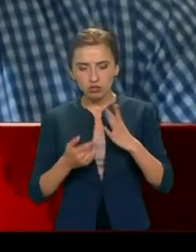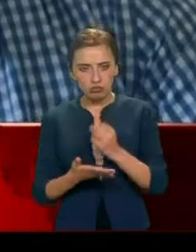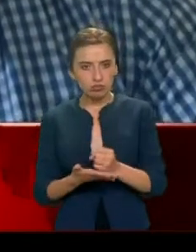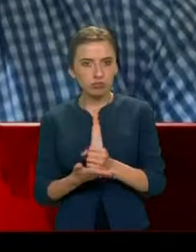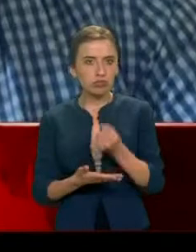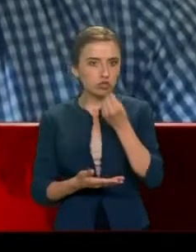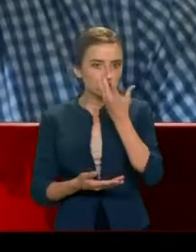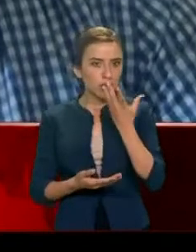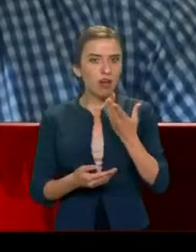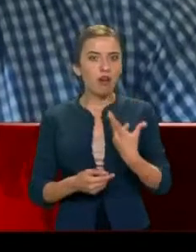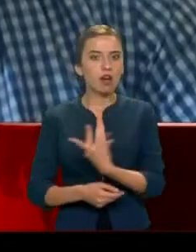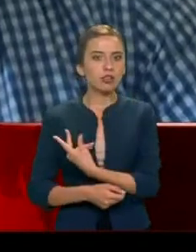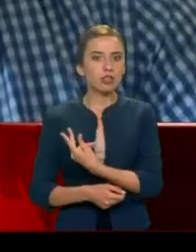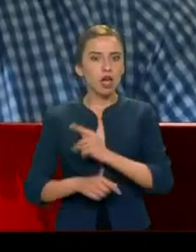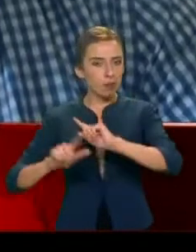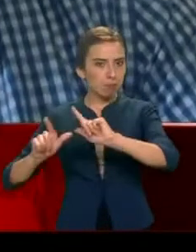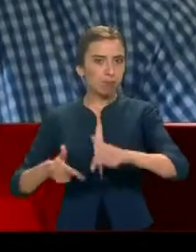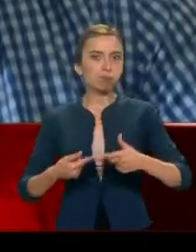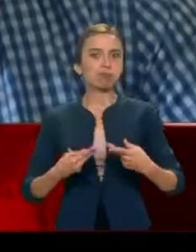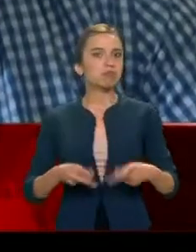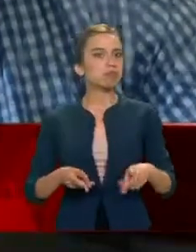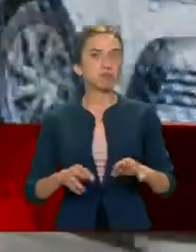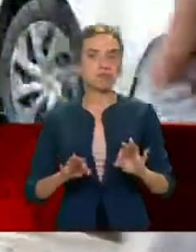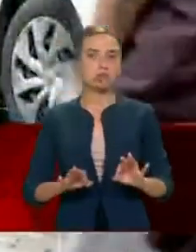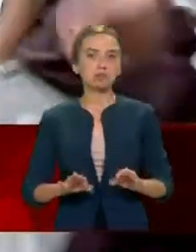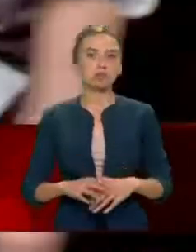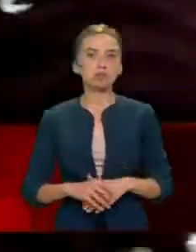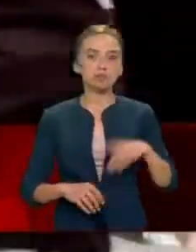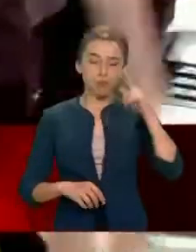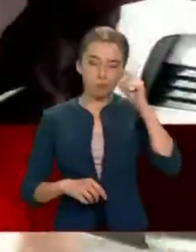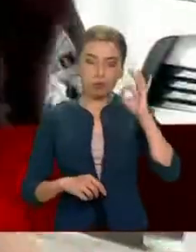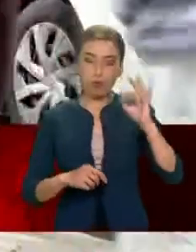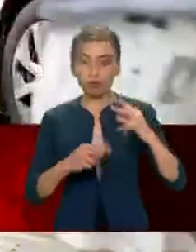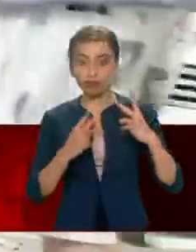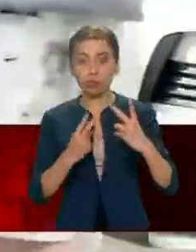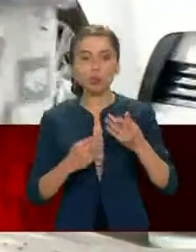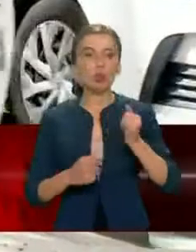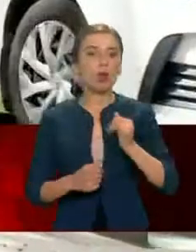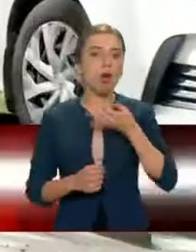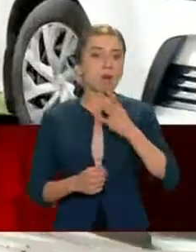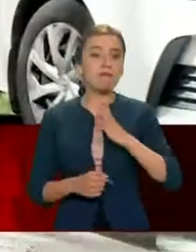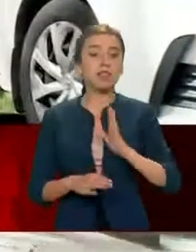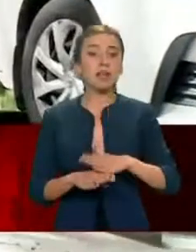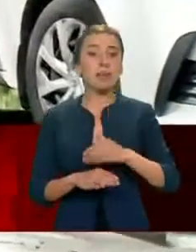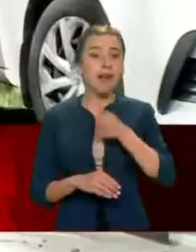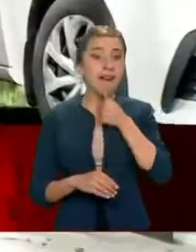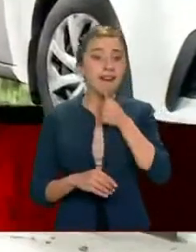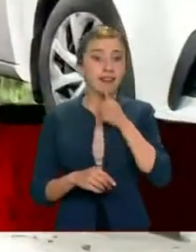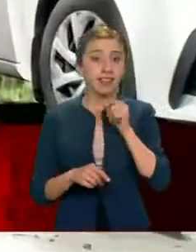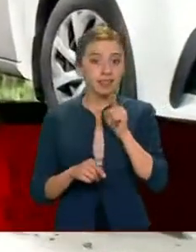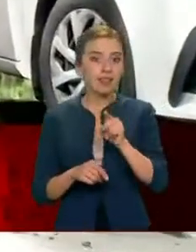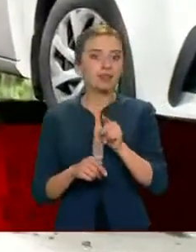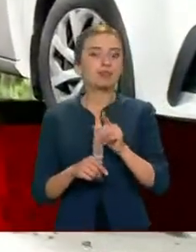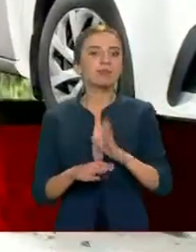aşısı da gerektiğinde temin edilebilecek bir aşı gibi görünüyor şu anda. Uzmanların erkeklere de kötü bir haberi var. Çünkü maymun çiçeği